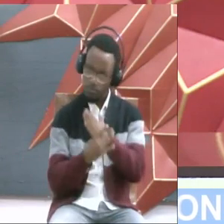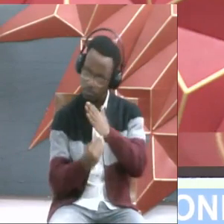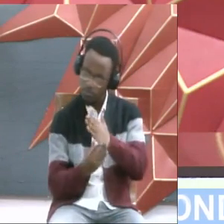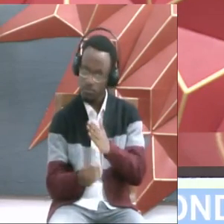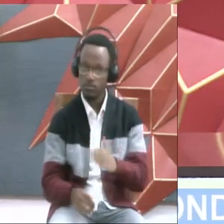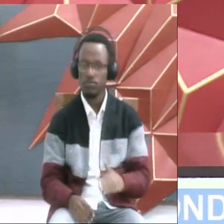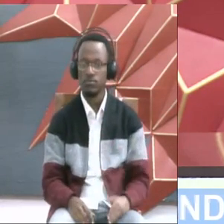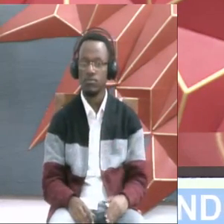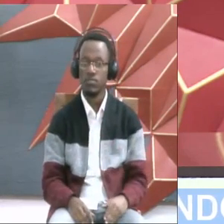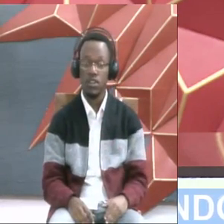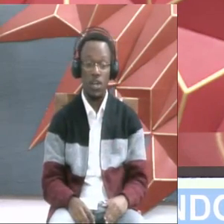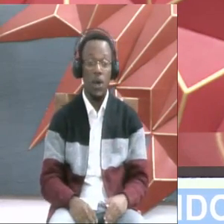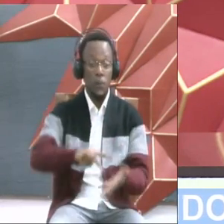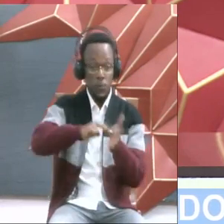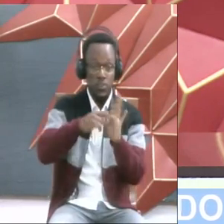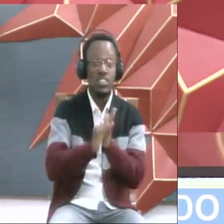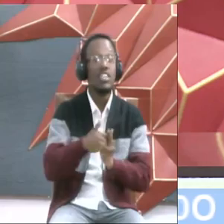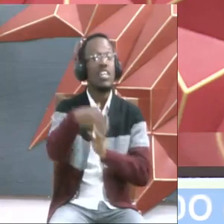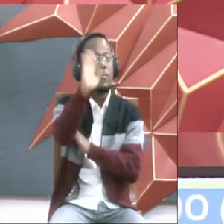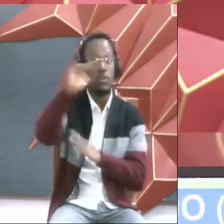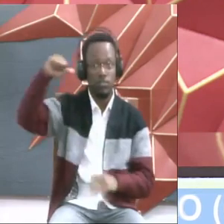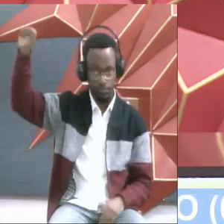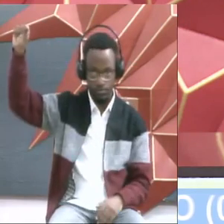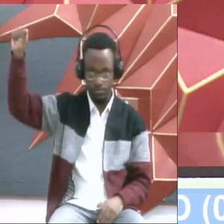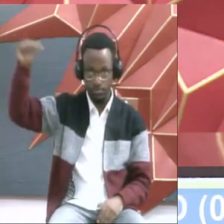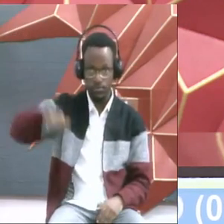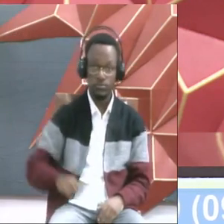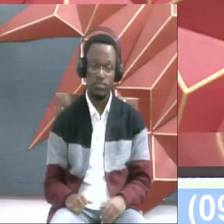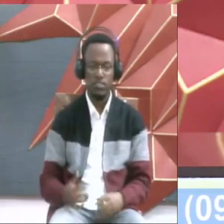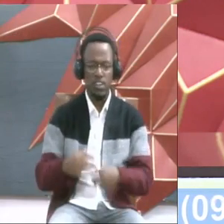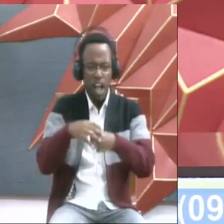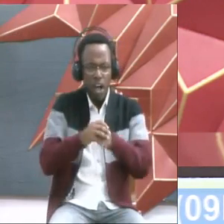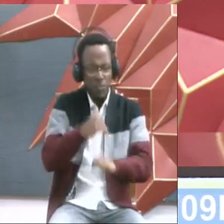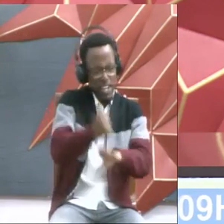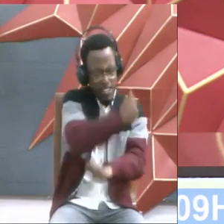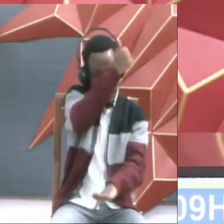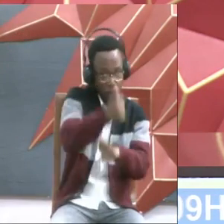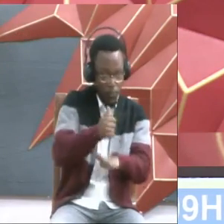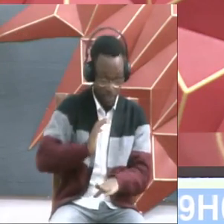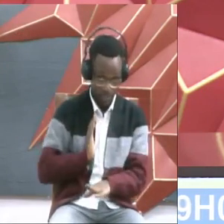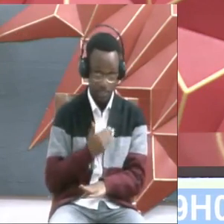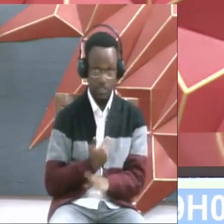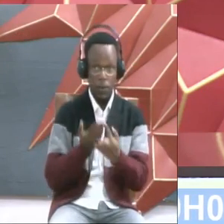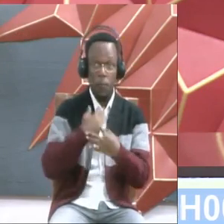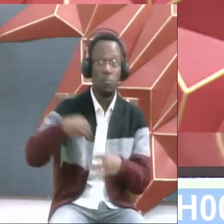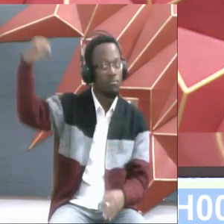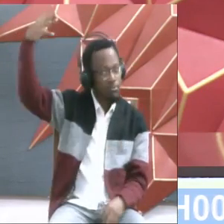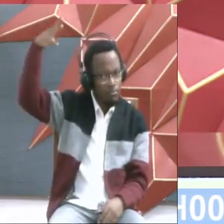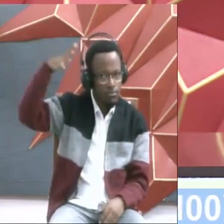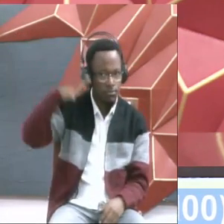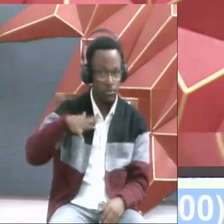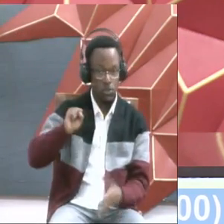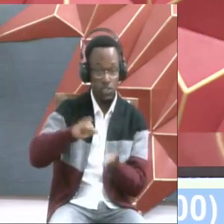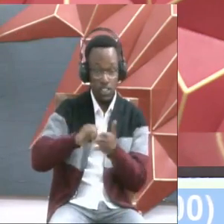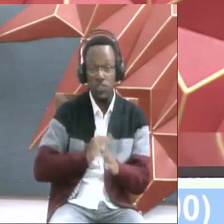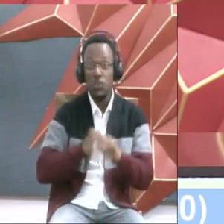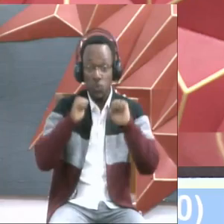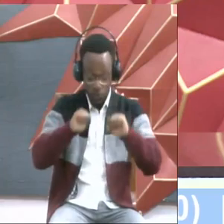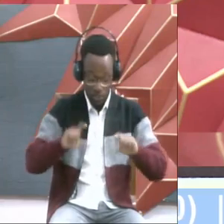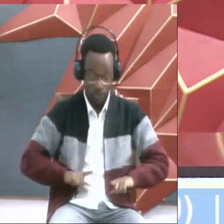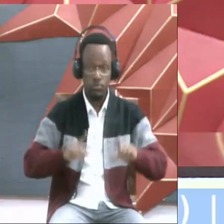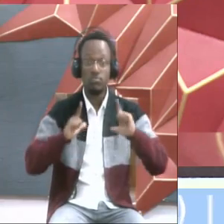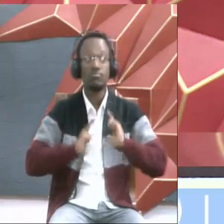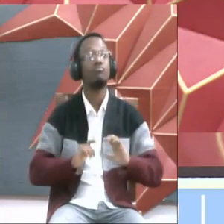ivuze ngo Imana niyo ubwayo yaturobanuje amavuta kugira ngo dushobore kuba muri ibi